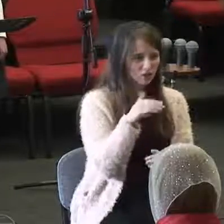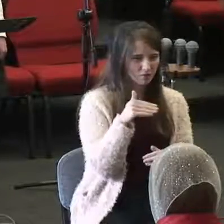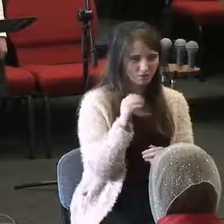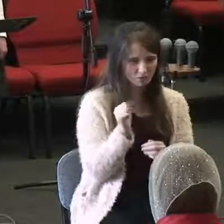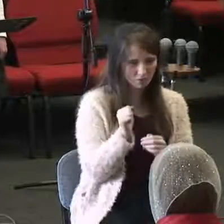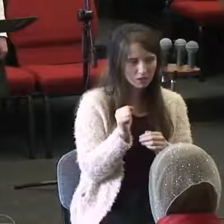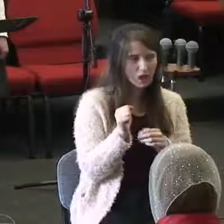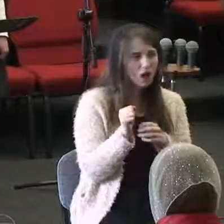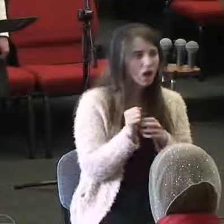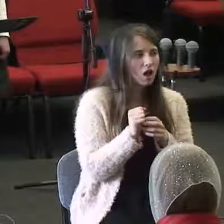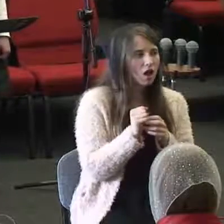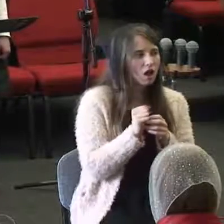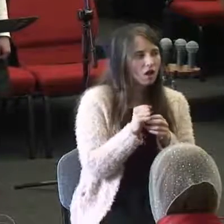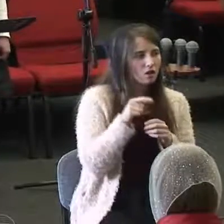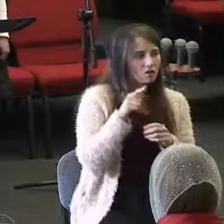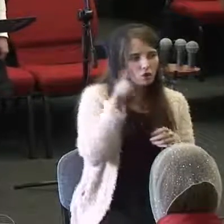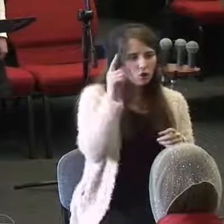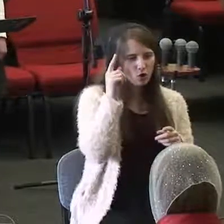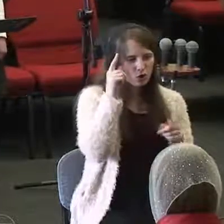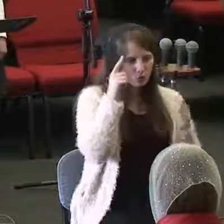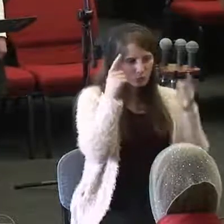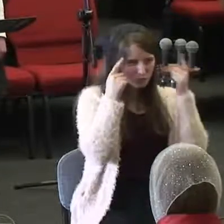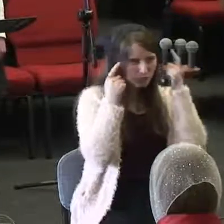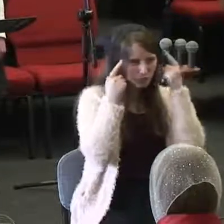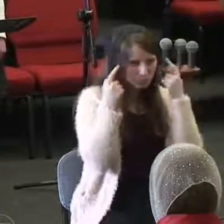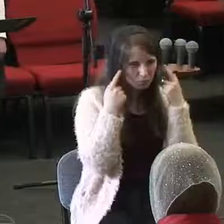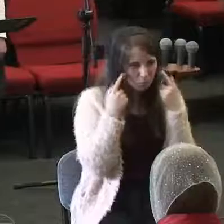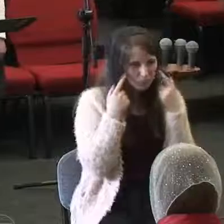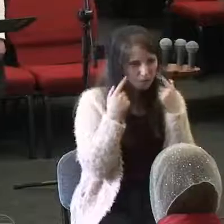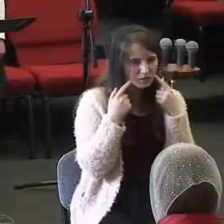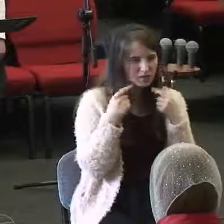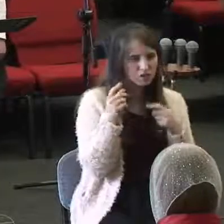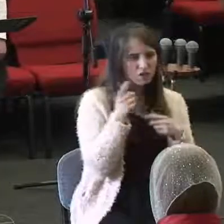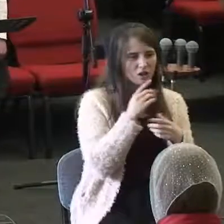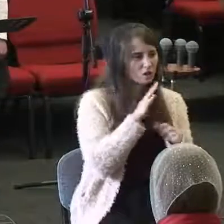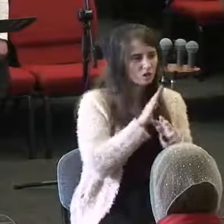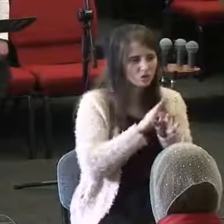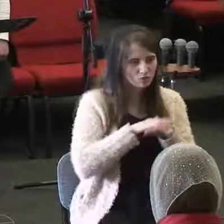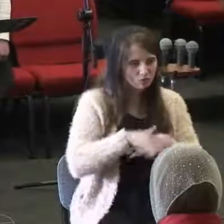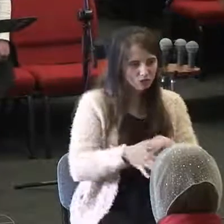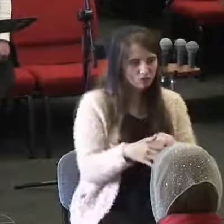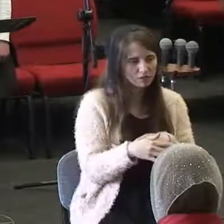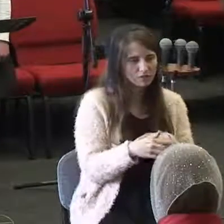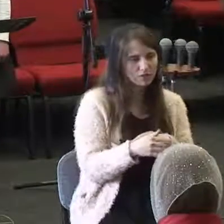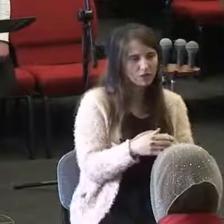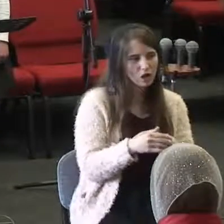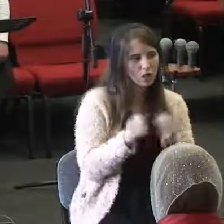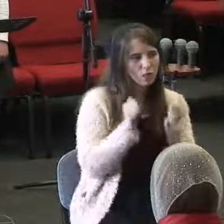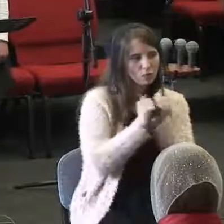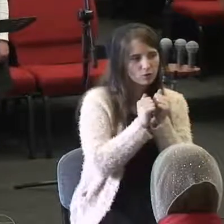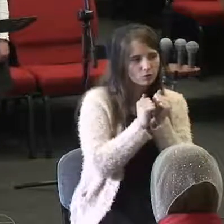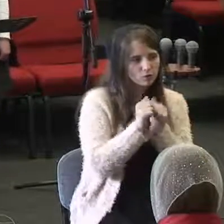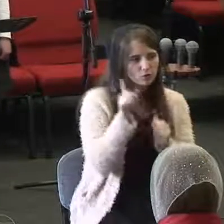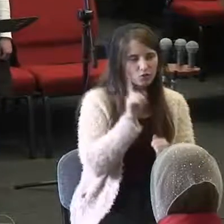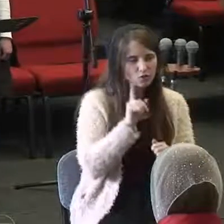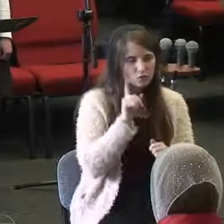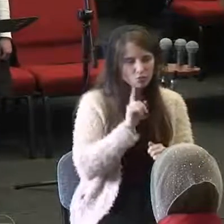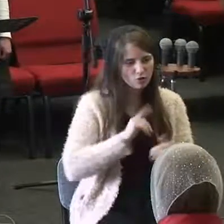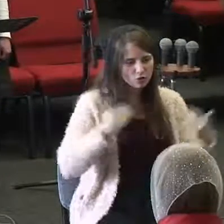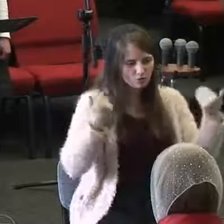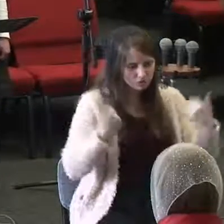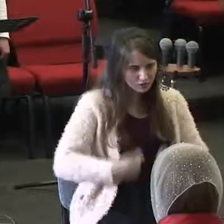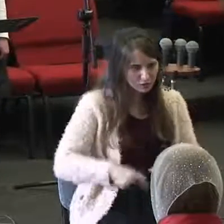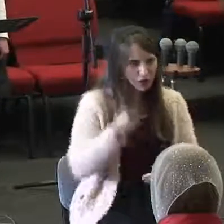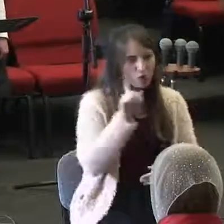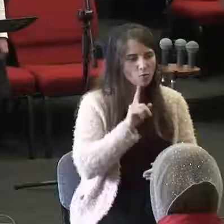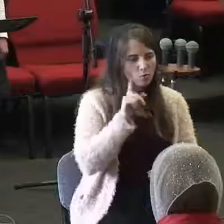підкрива волився, за що хвала і честь йому. Молися, поки ти ще в тілі, поки